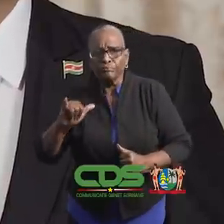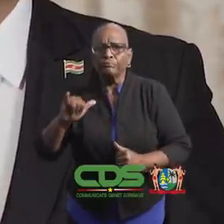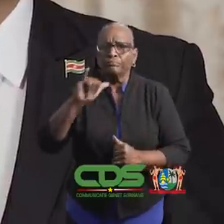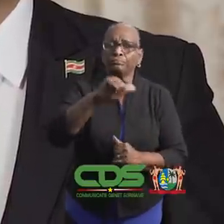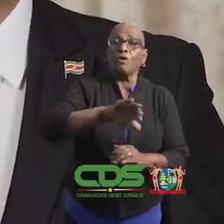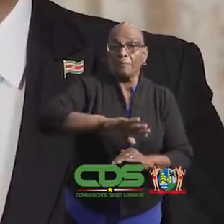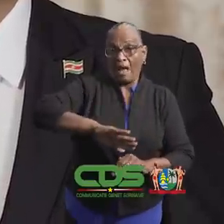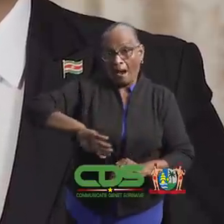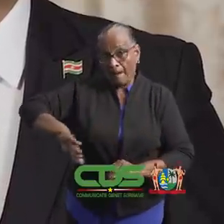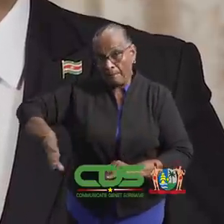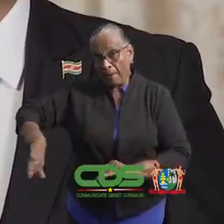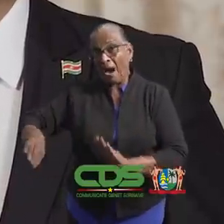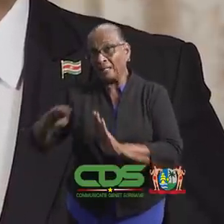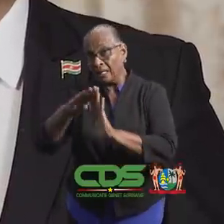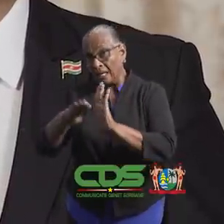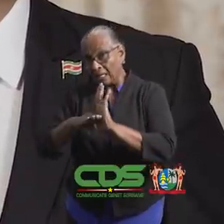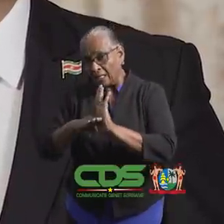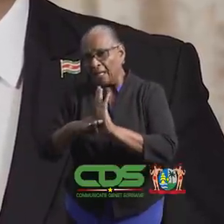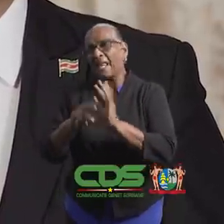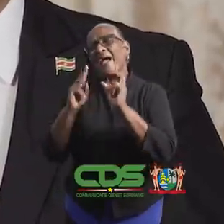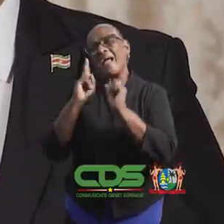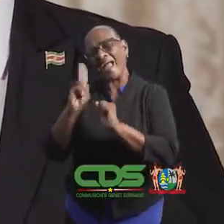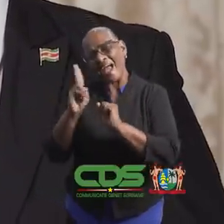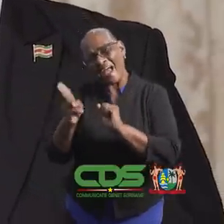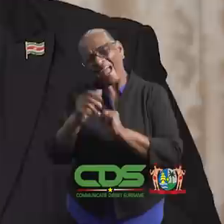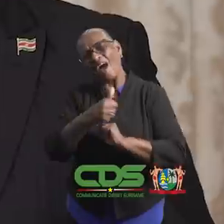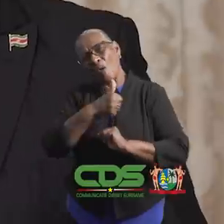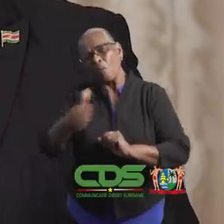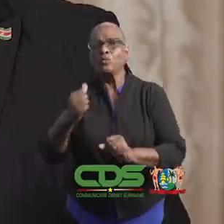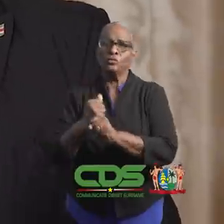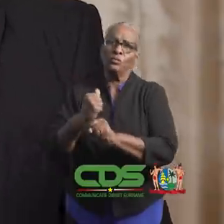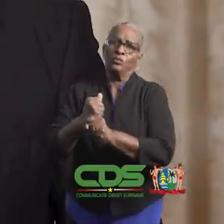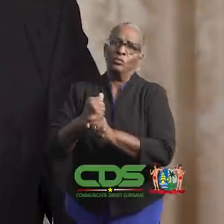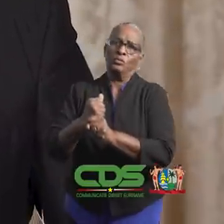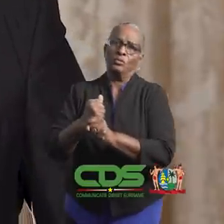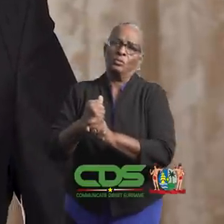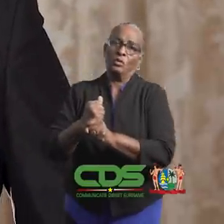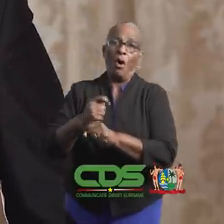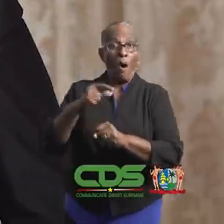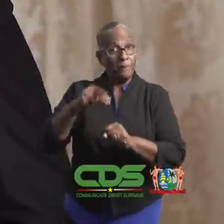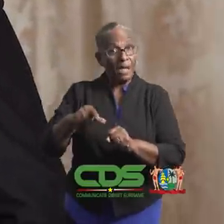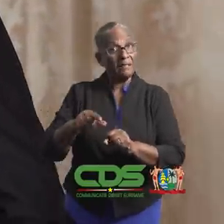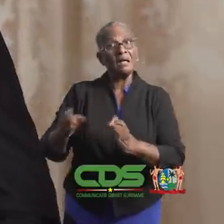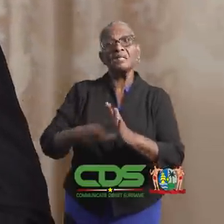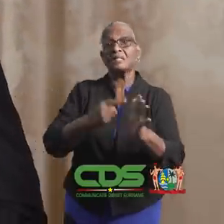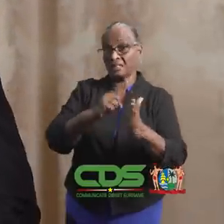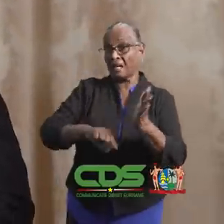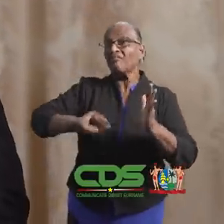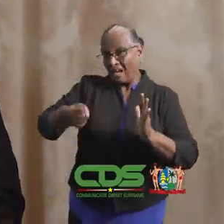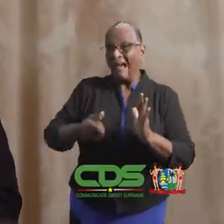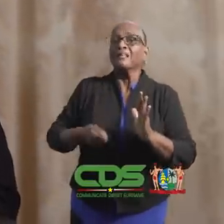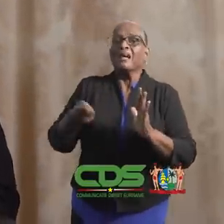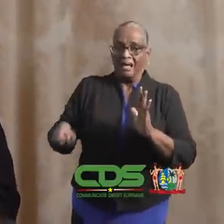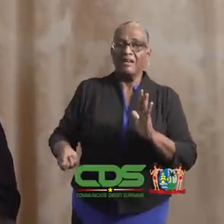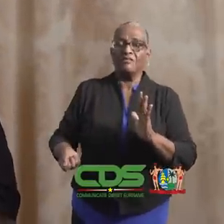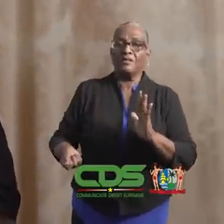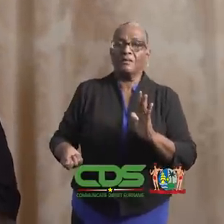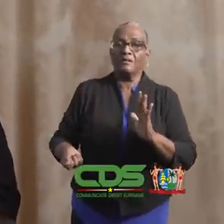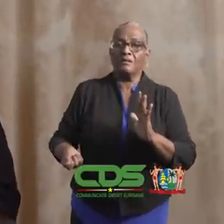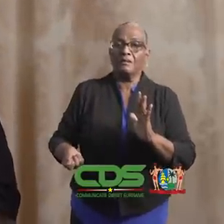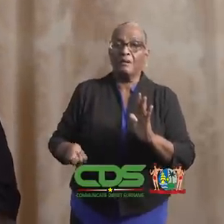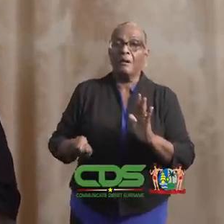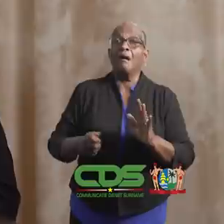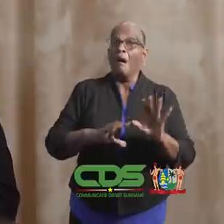quarantainemaatregelen heel serieus na te leven. Dit ter voorkoming van sancties.